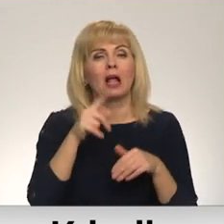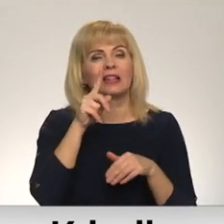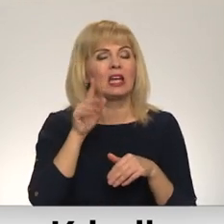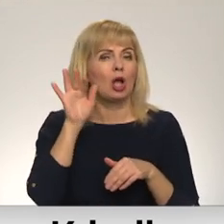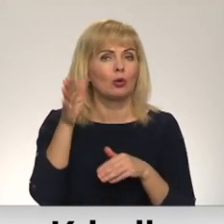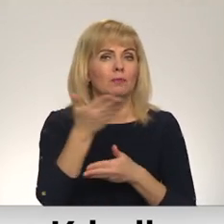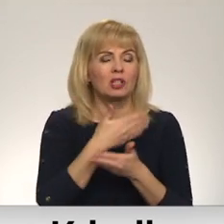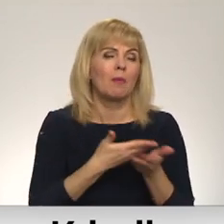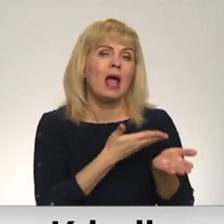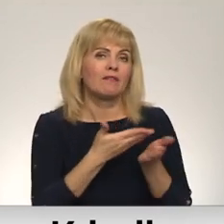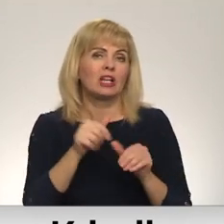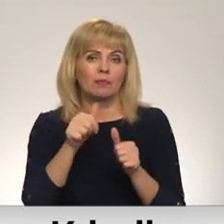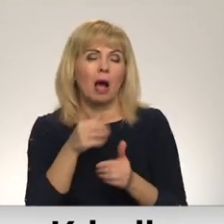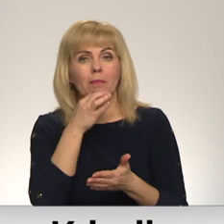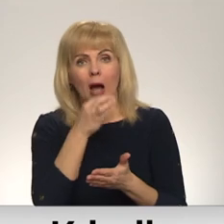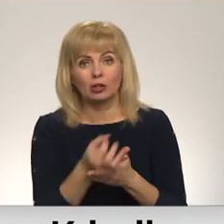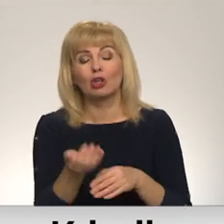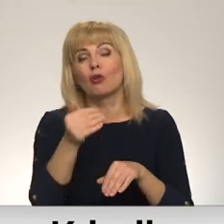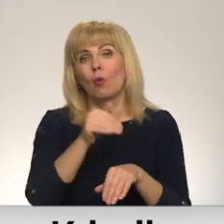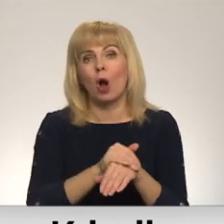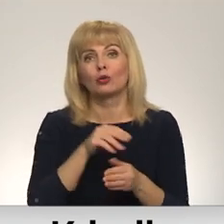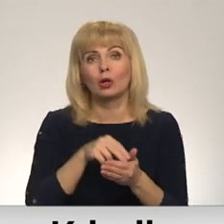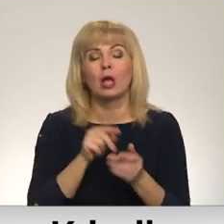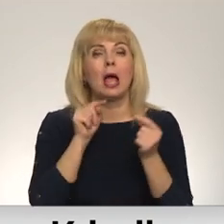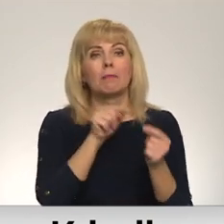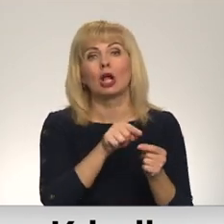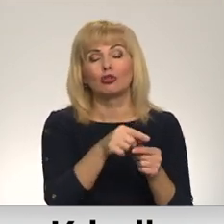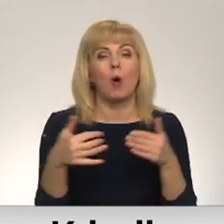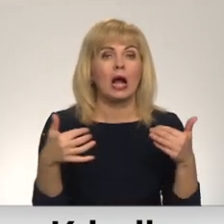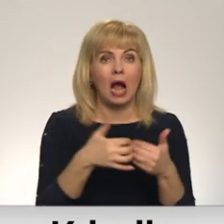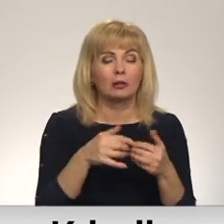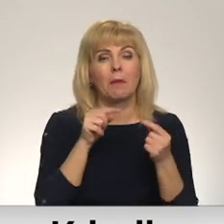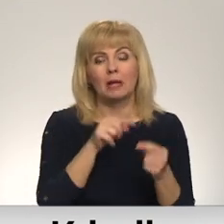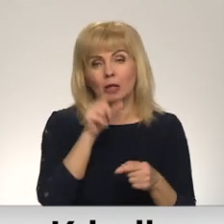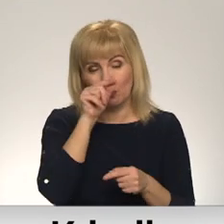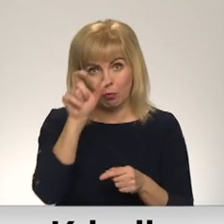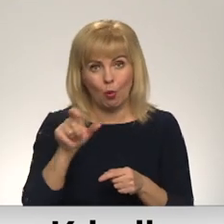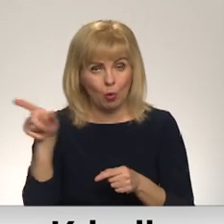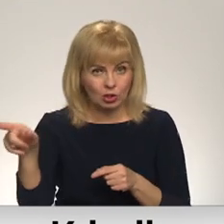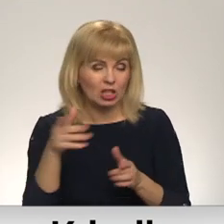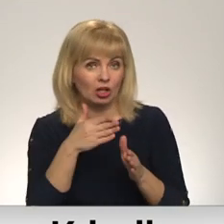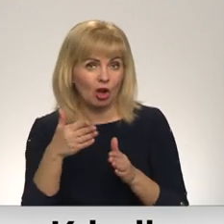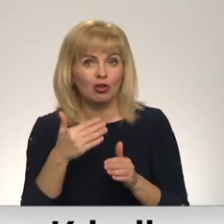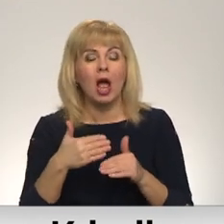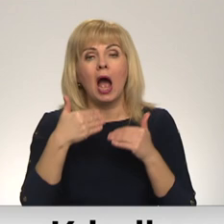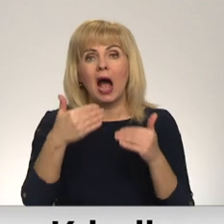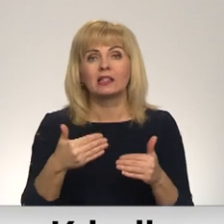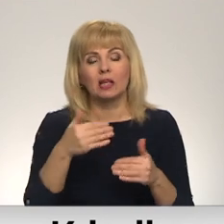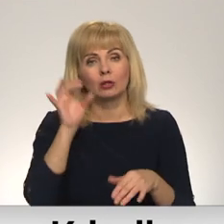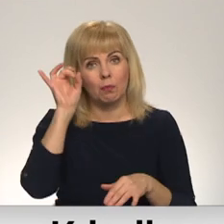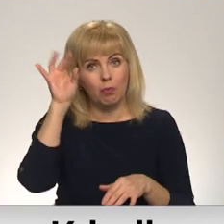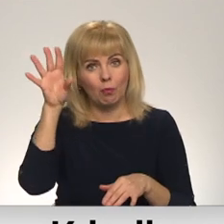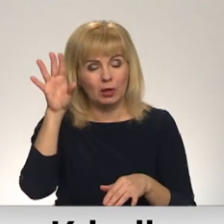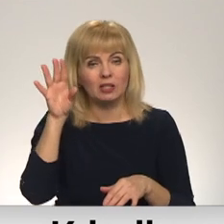ar viesmāksliniekiem, kuri pauduši konkrētu nostāju pret šo karu un pret Putina režīmu. Jau atcelts slavenās opera dziedātājs